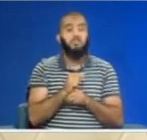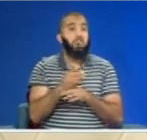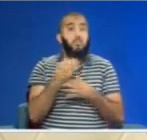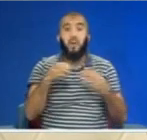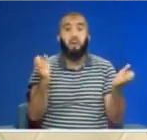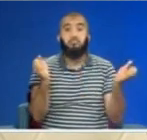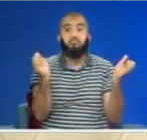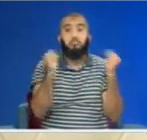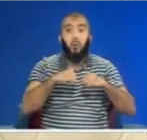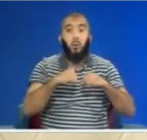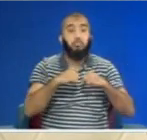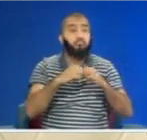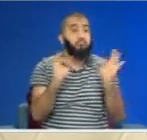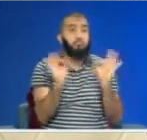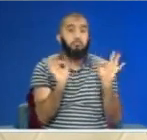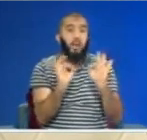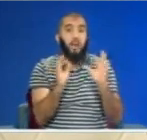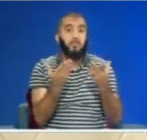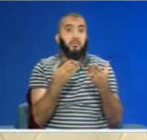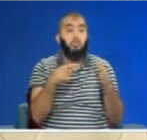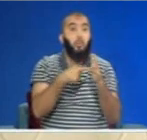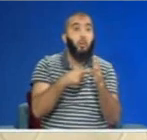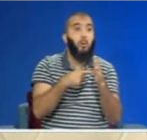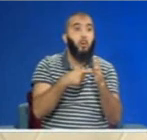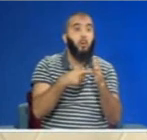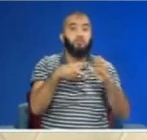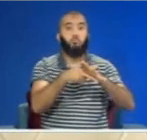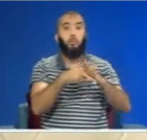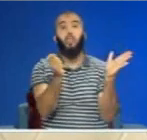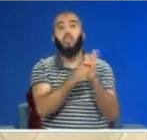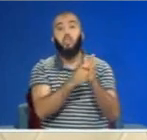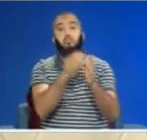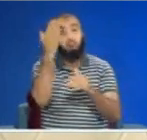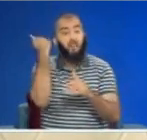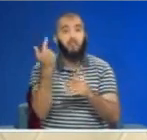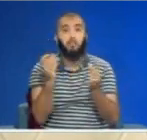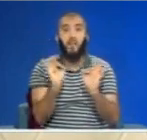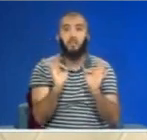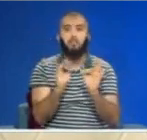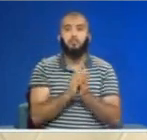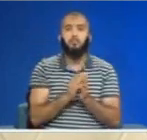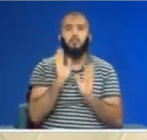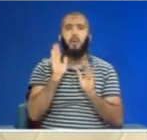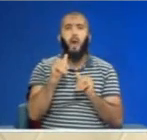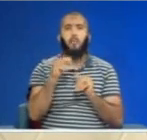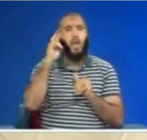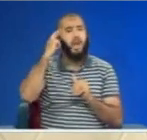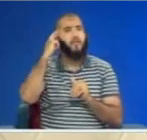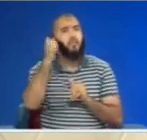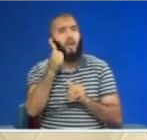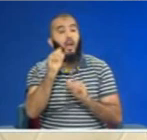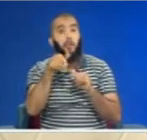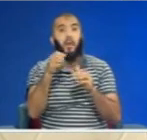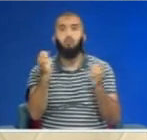هناك اتفاق على التاريخ لا بالميلاد ولا بالوفاة. فاهتدوا واتفقوا على أن